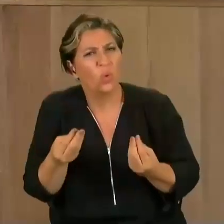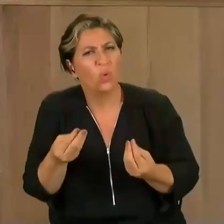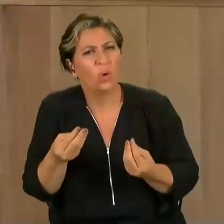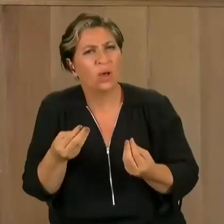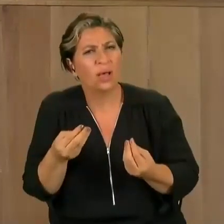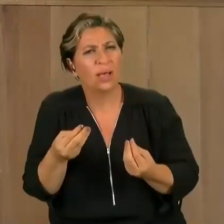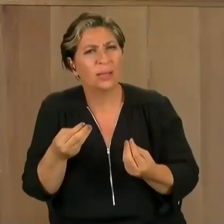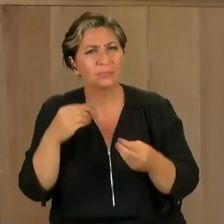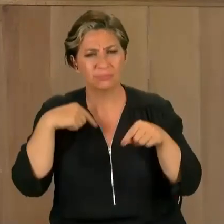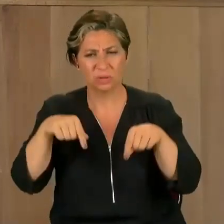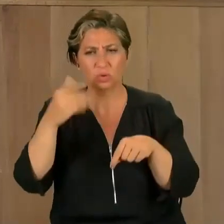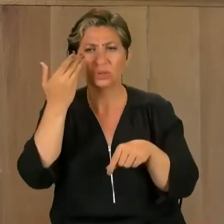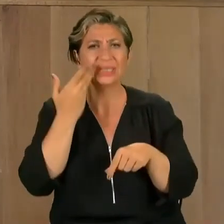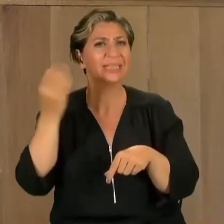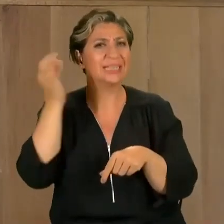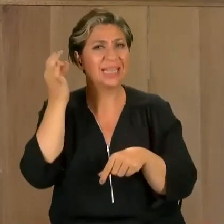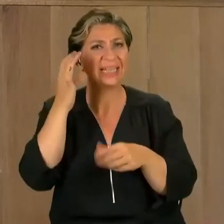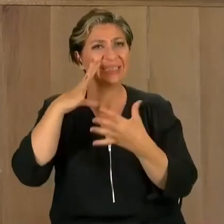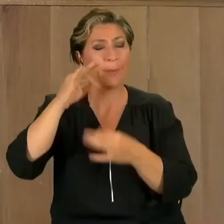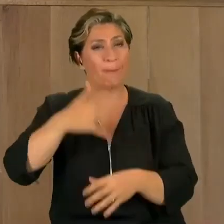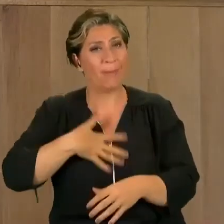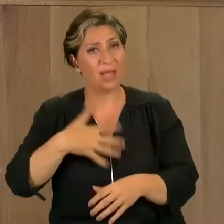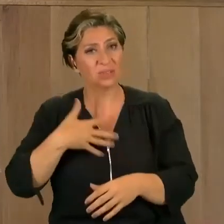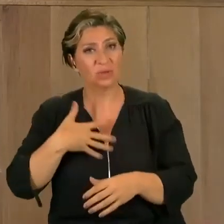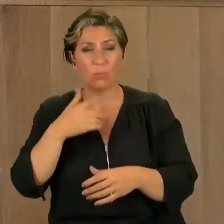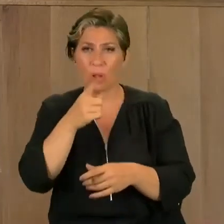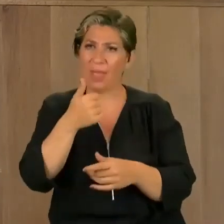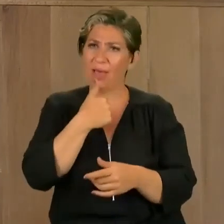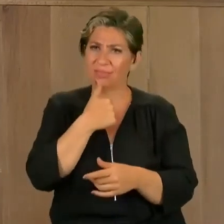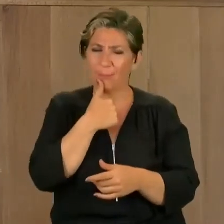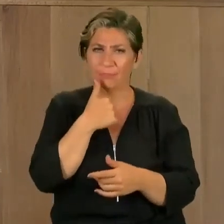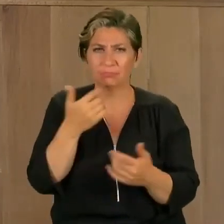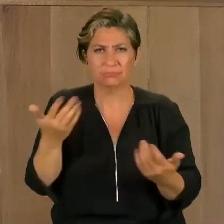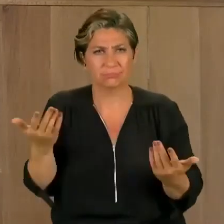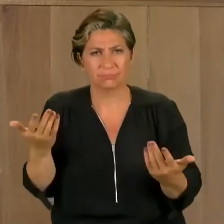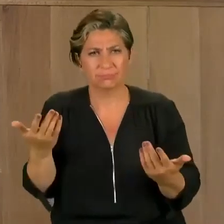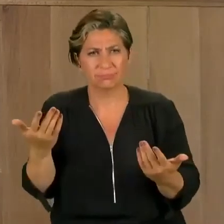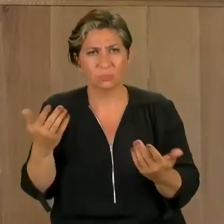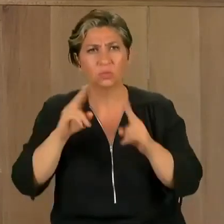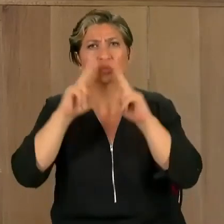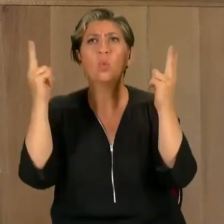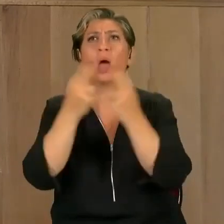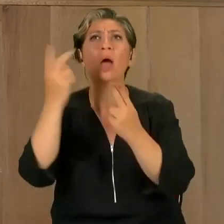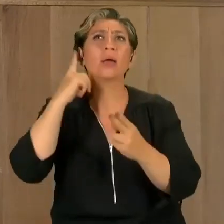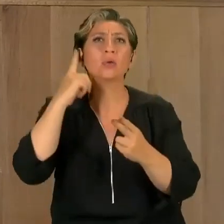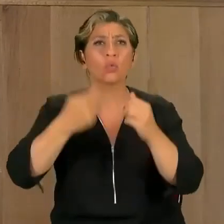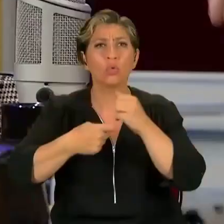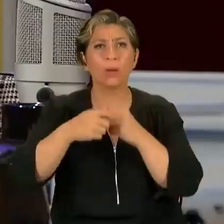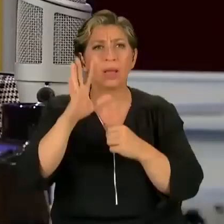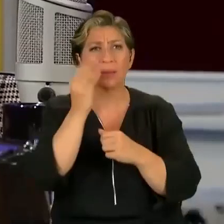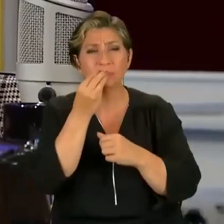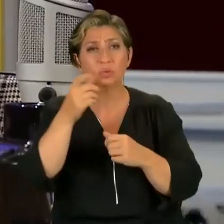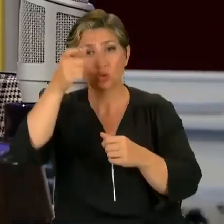Bu arada hani bizi şu anda izleyen, dinleyen insanlar merak edecektir. Böyle bir adam... işte dünyanın her tarafında kumar evet oynuyor